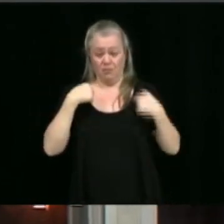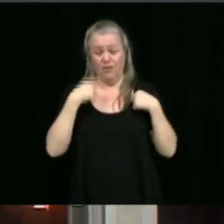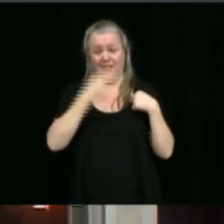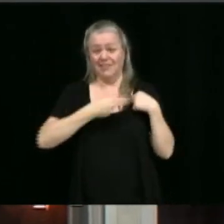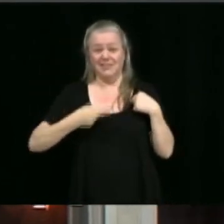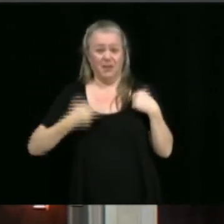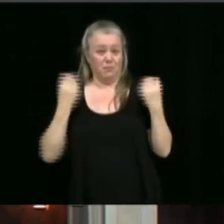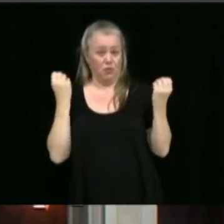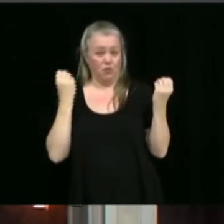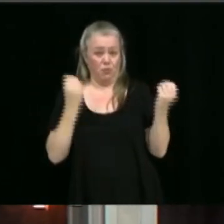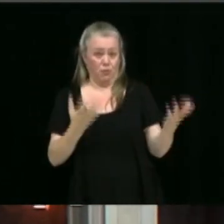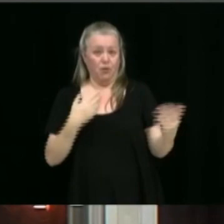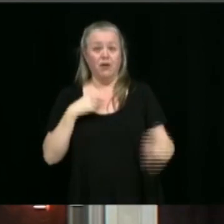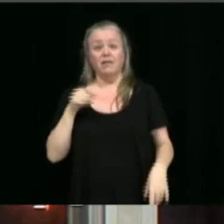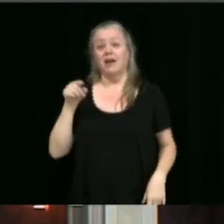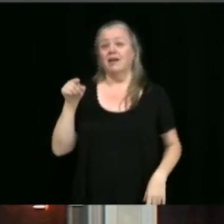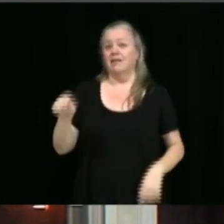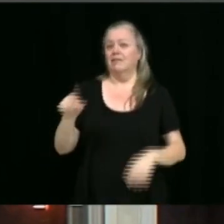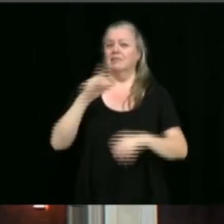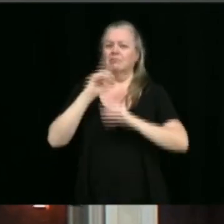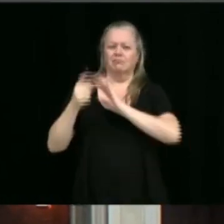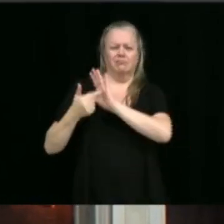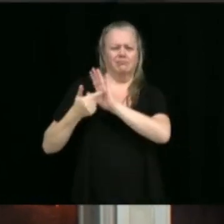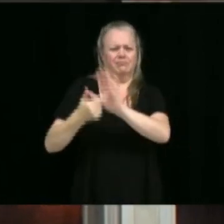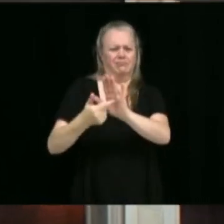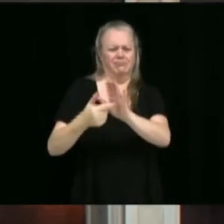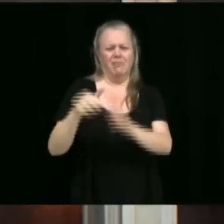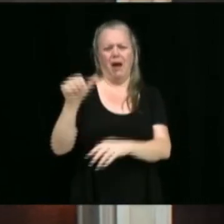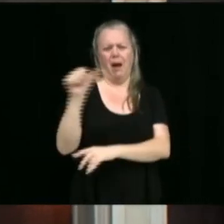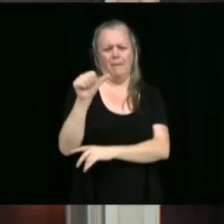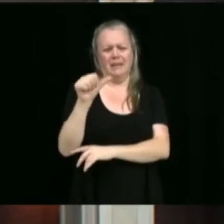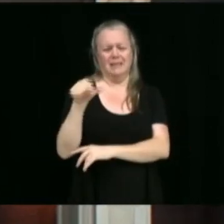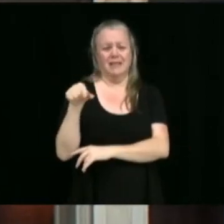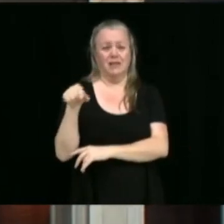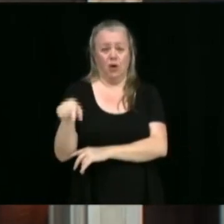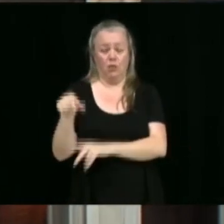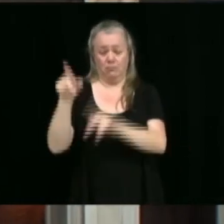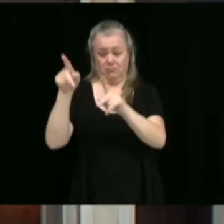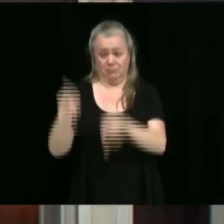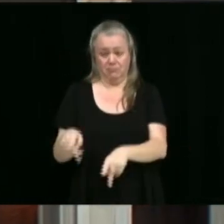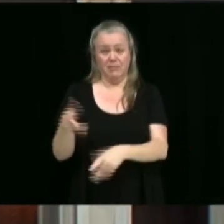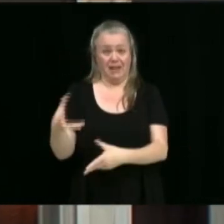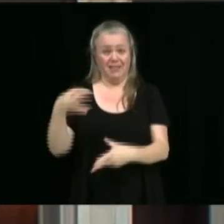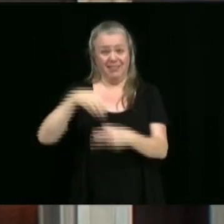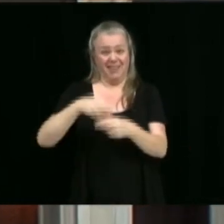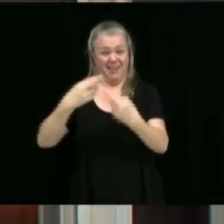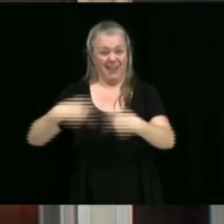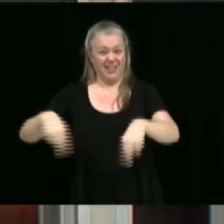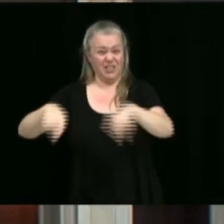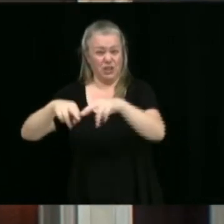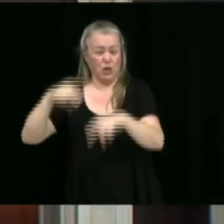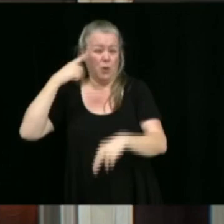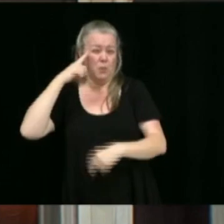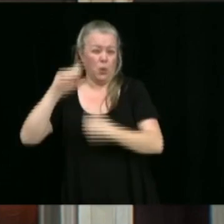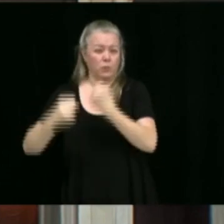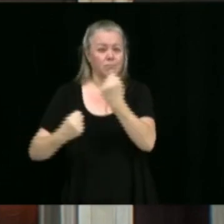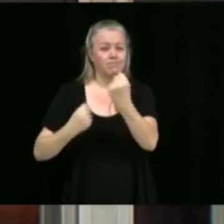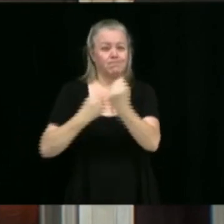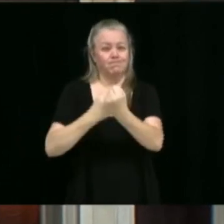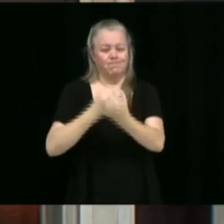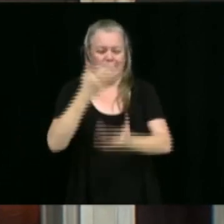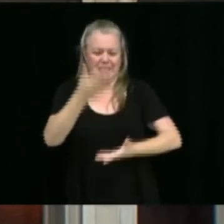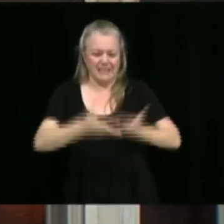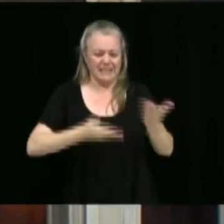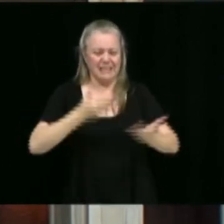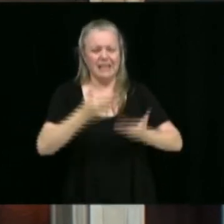la mention ambassadeur visant à souligner les efforts qu'une personnalité de la région a réalisés afin de soutenir les services dédiés aux personnes en situation de